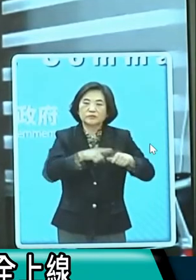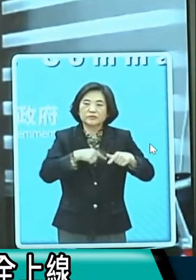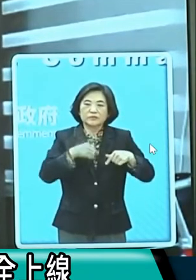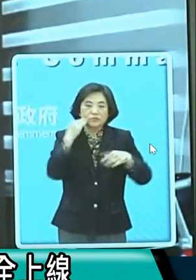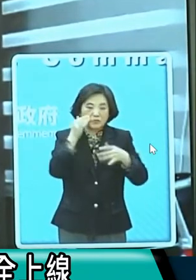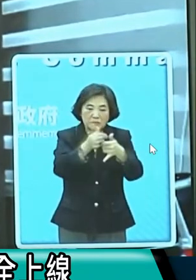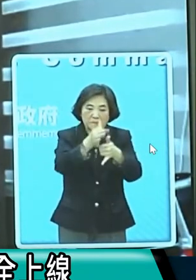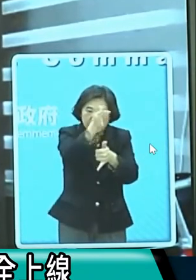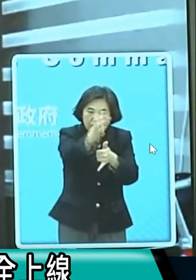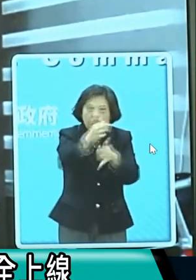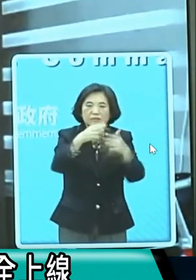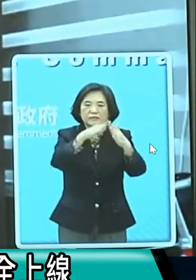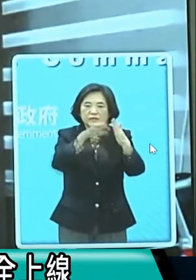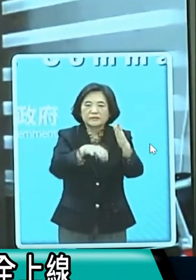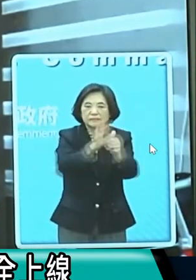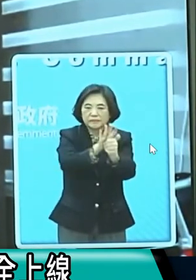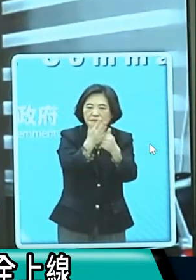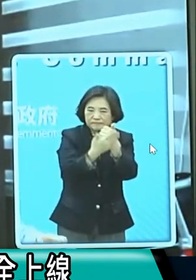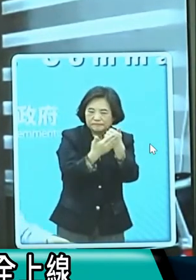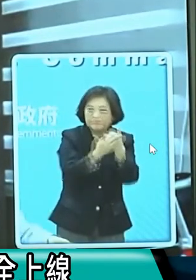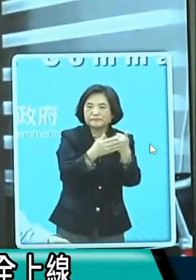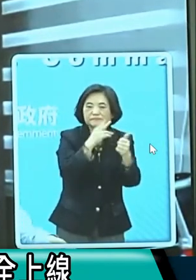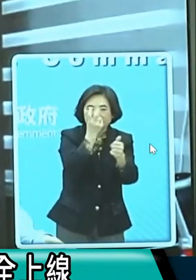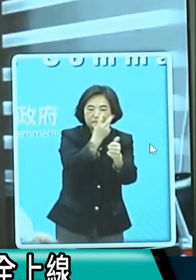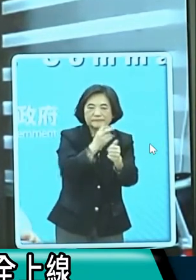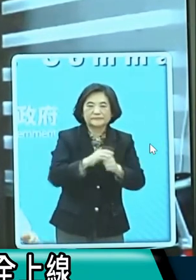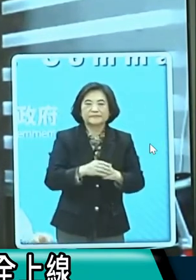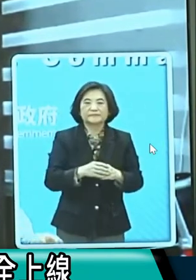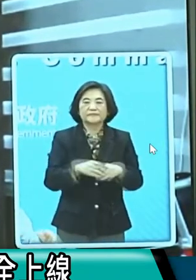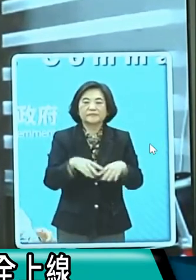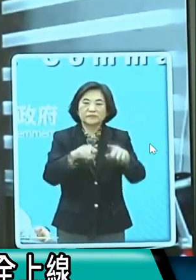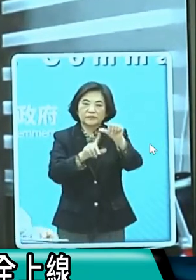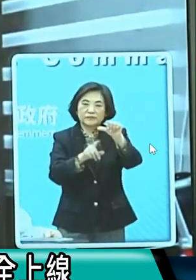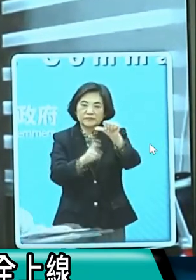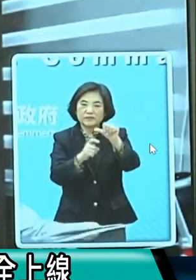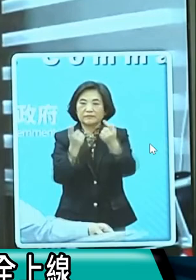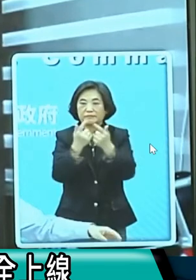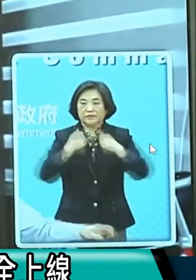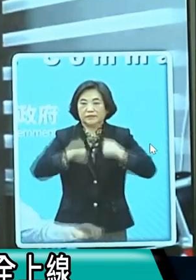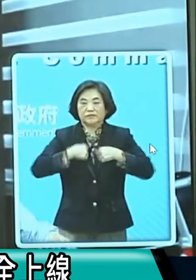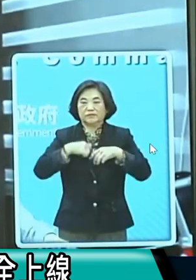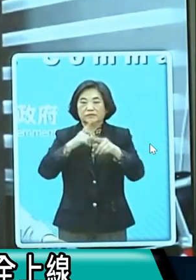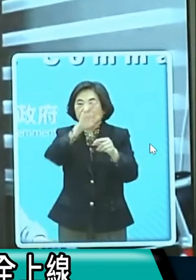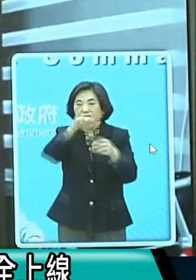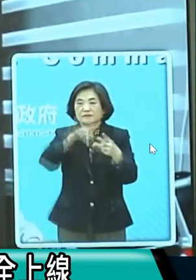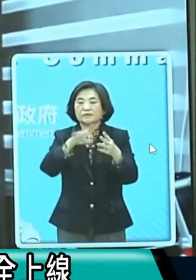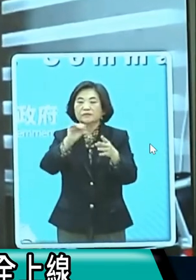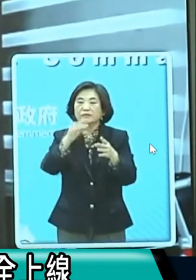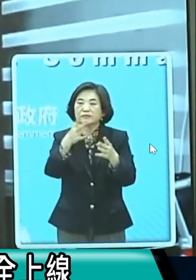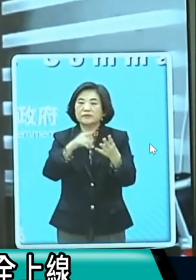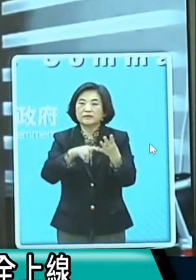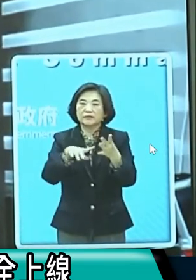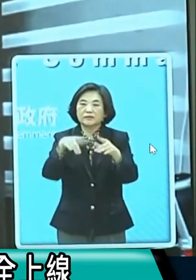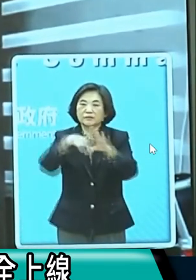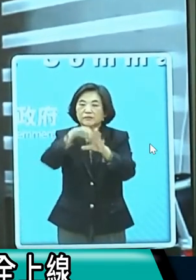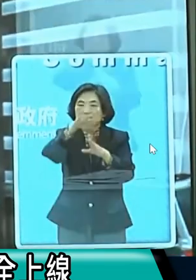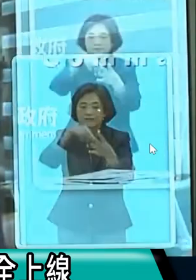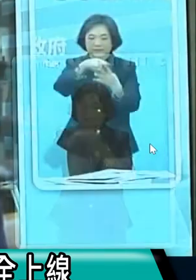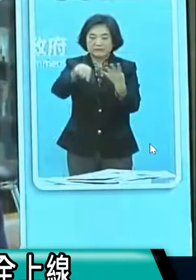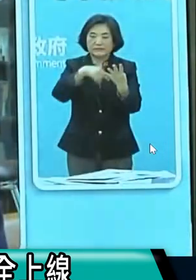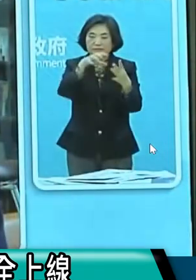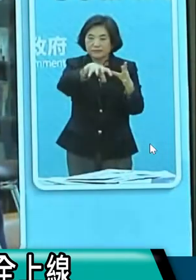案的居家照护。那我们在5月10号，我们已经在北投、中山、万华跟文山